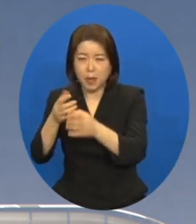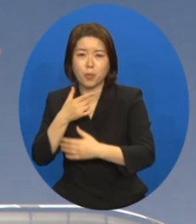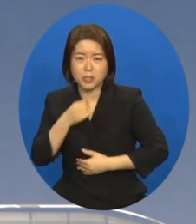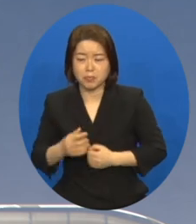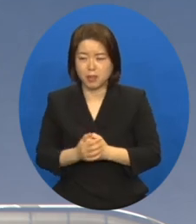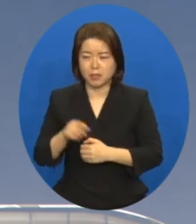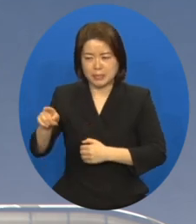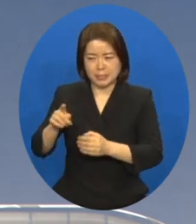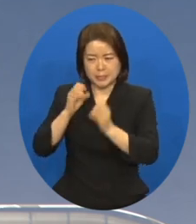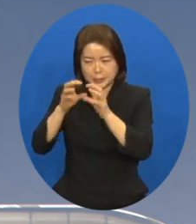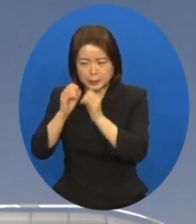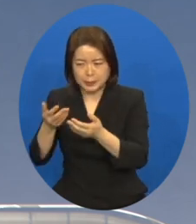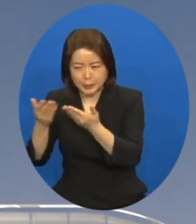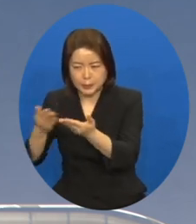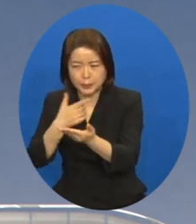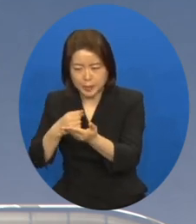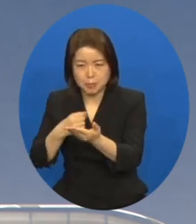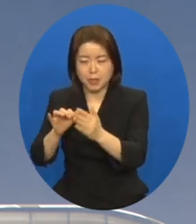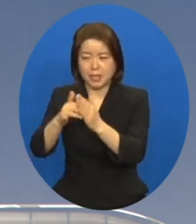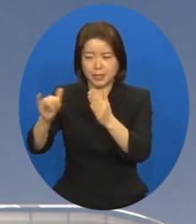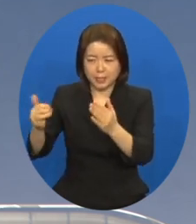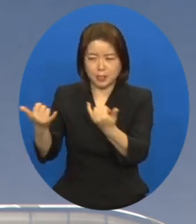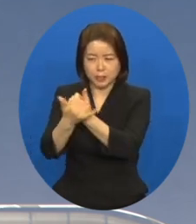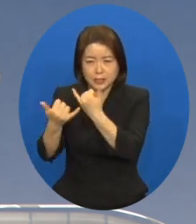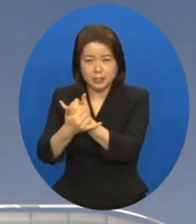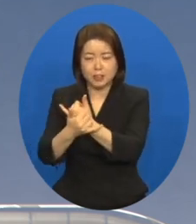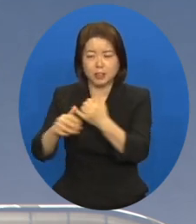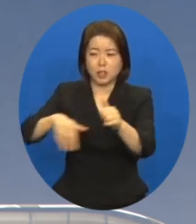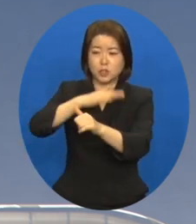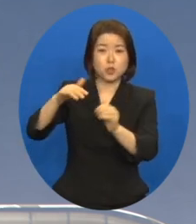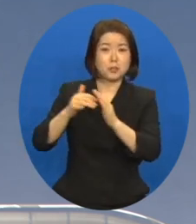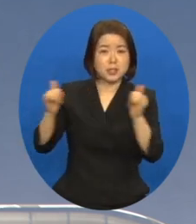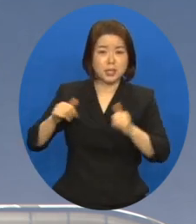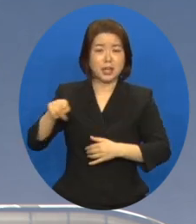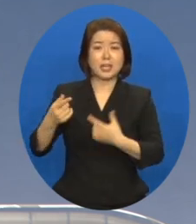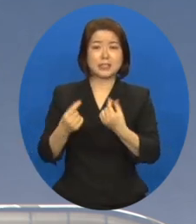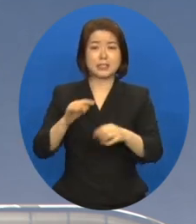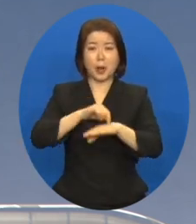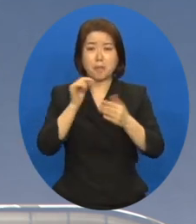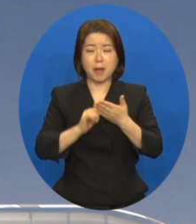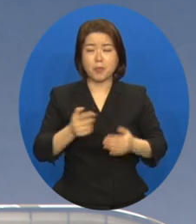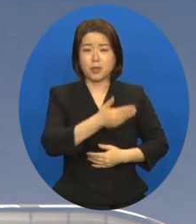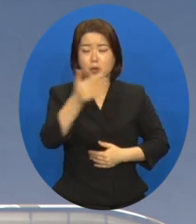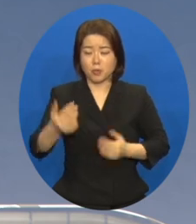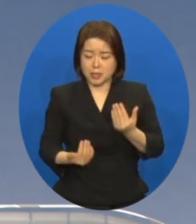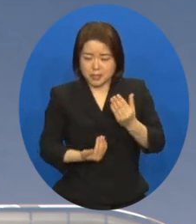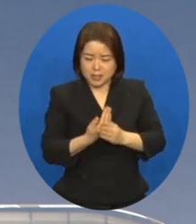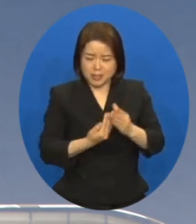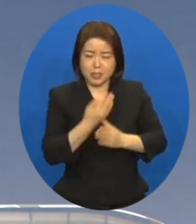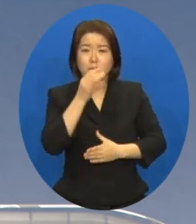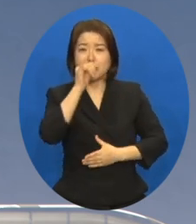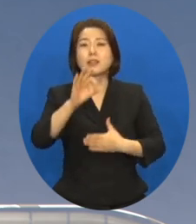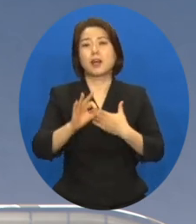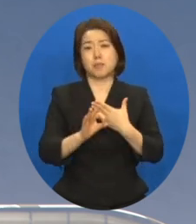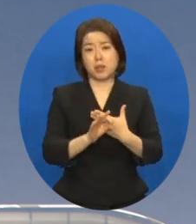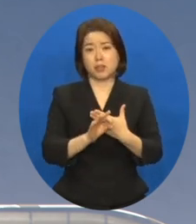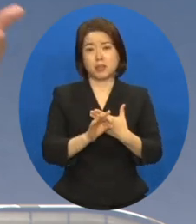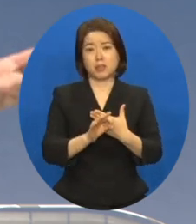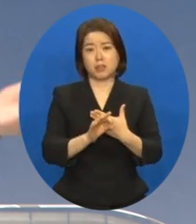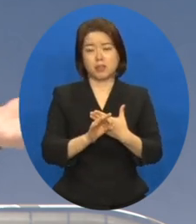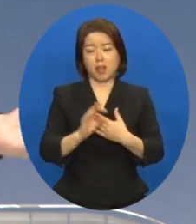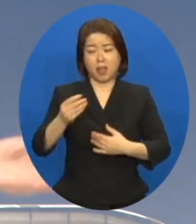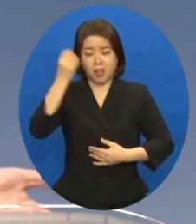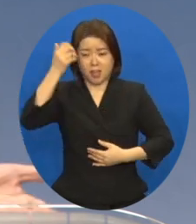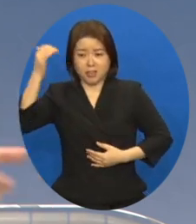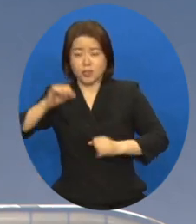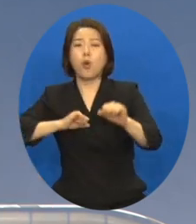사람 전도해야 될 텐데 가족이나 친척이나 주변 사람들에게 그런 마음이 여러분에게 일어나고 있다면 성령의